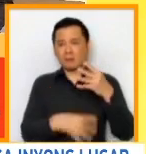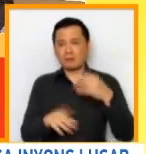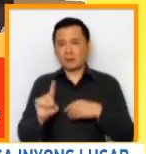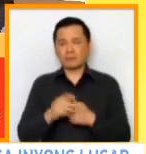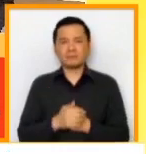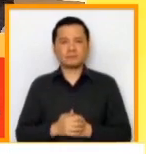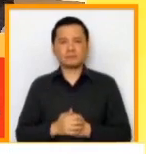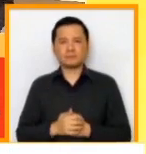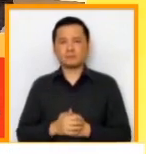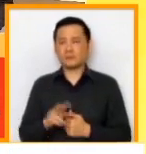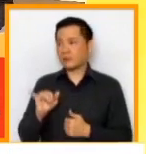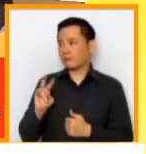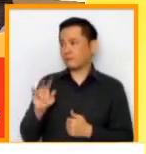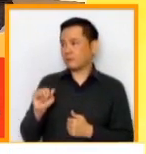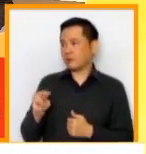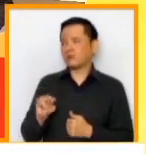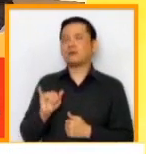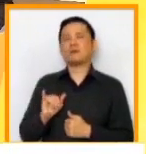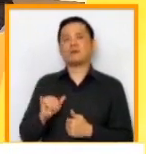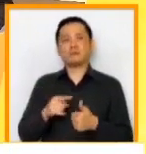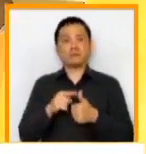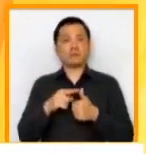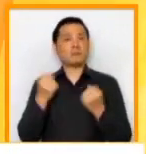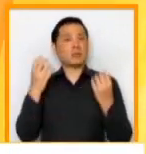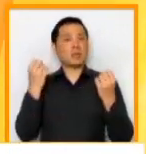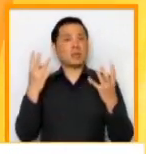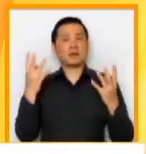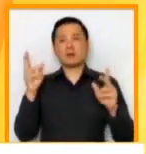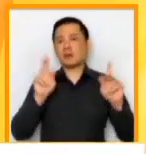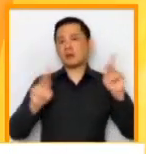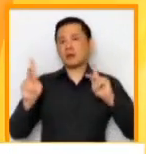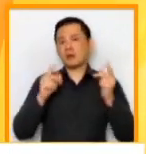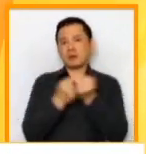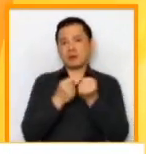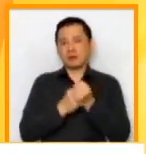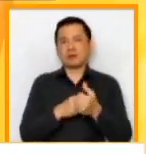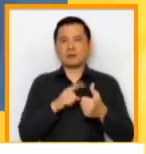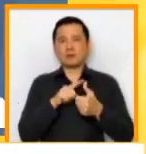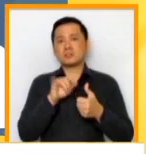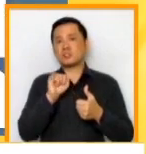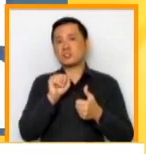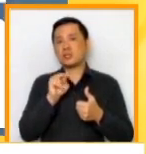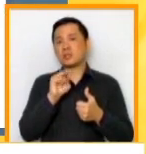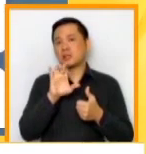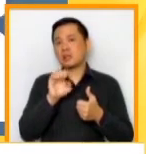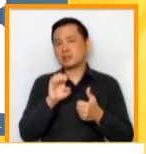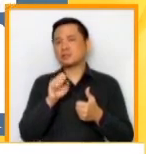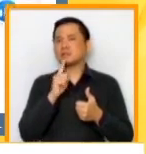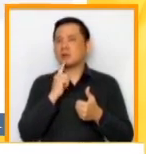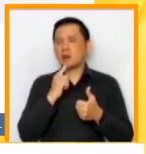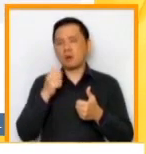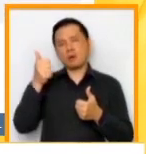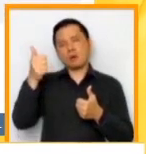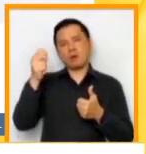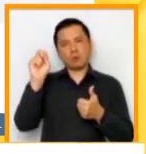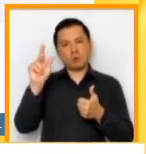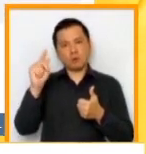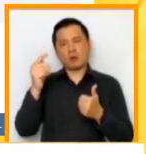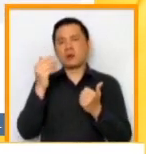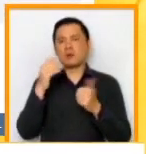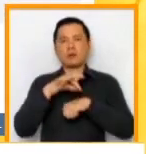natin sa desisyon na yan, Igan Connie. Unahin natin si Janice Corsilles. Okay naman ang limited face-to-face classes,